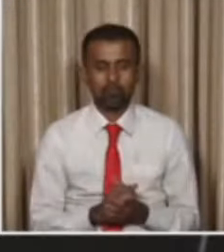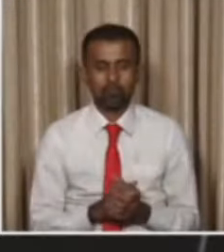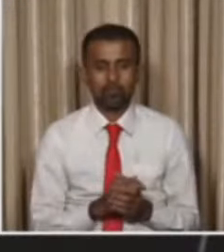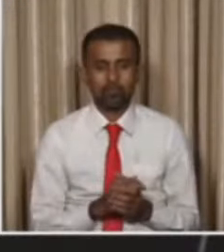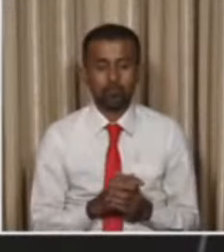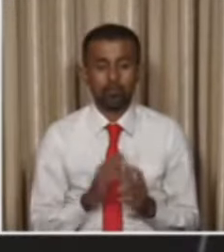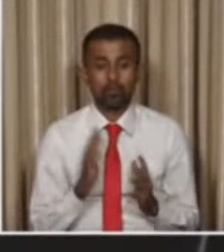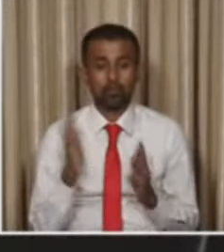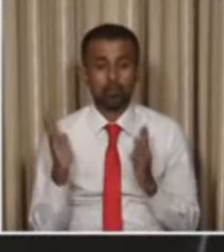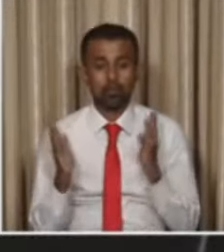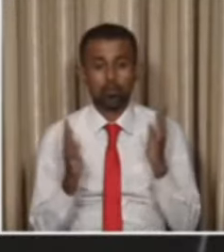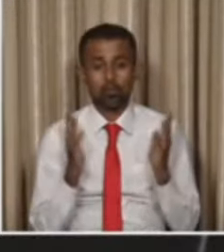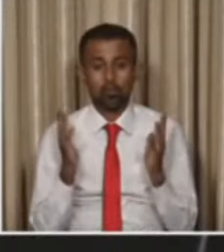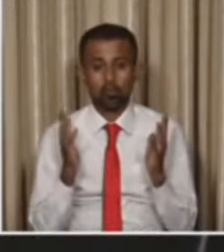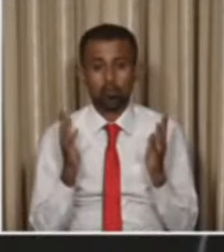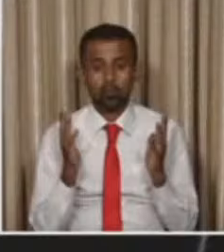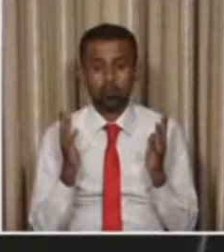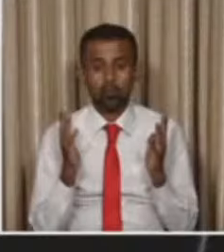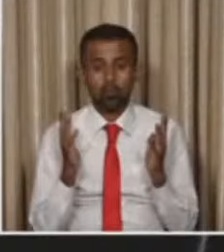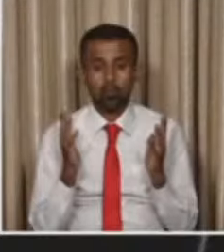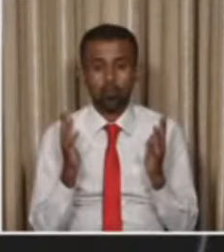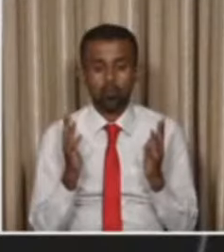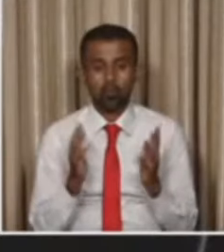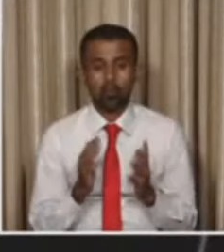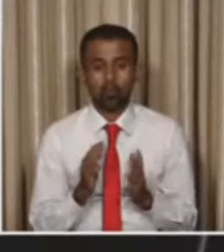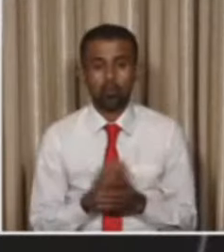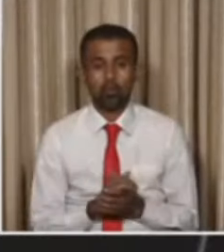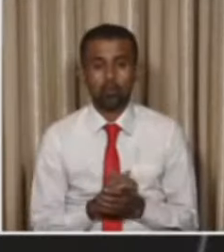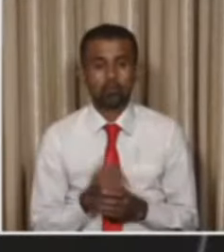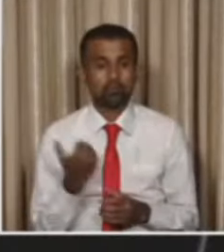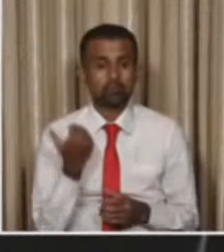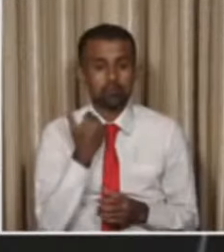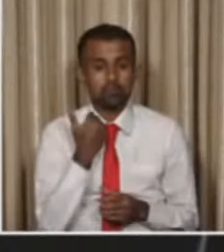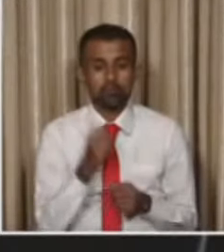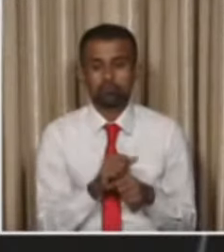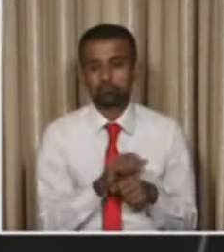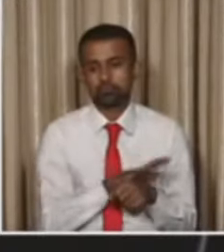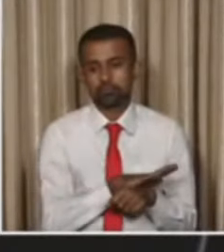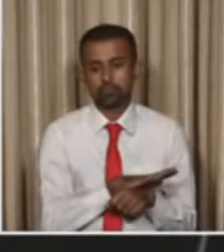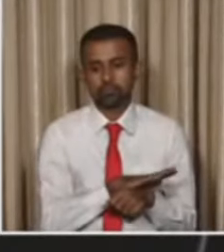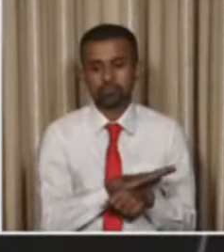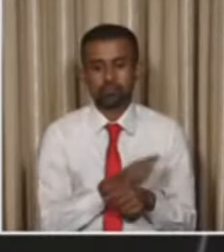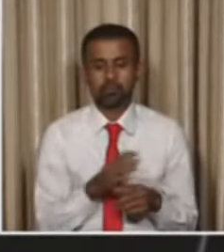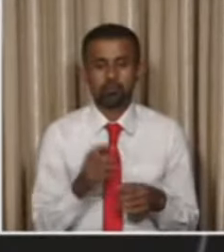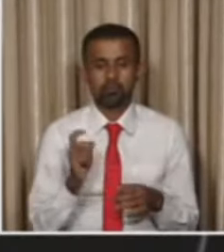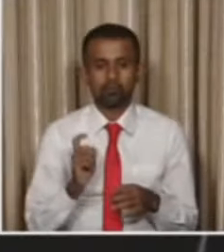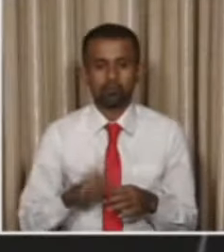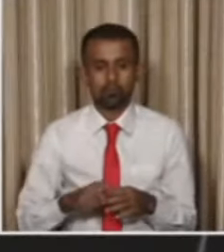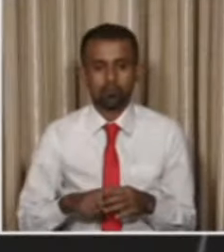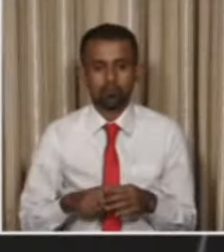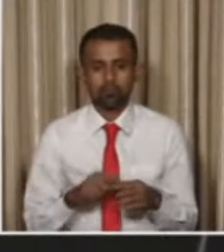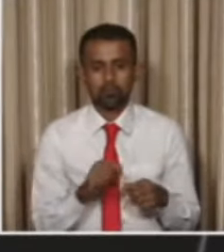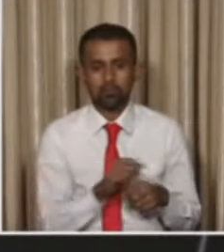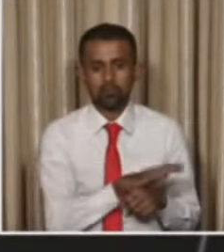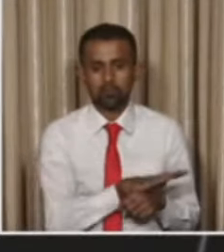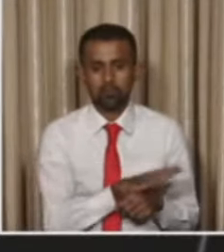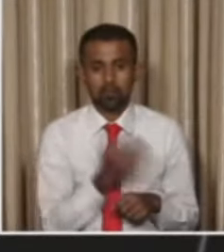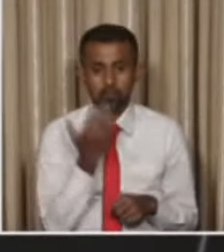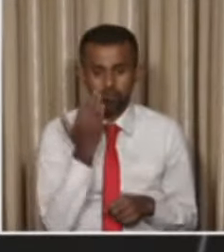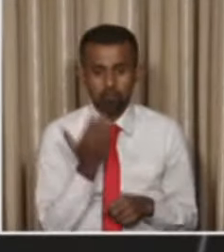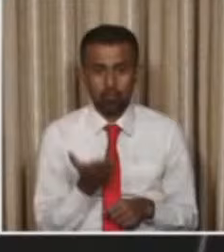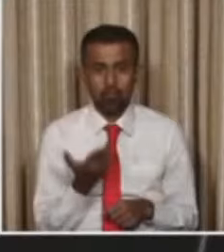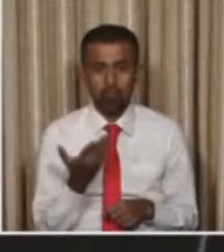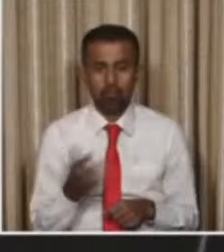ජාත්‍යන්තර වශයෙන් ගෝලීය මවසංගතයක් වෙච්ච කොවිඩ් අර්බුදය. ඒ කොවිඩ් අර්බුදයට මූණ දුන්නු